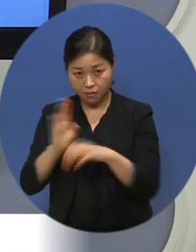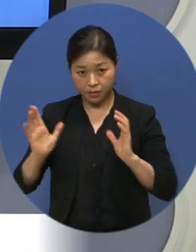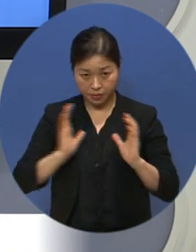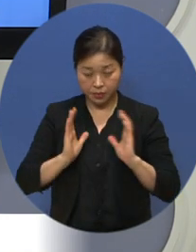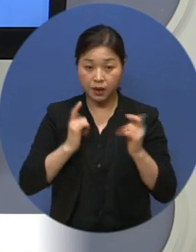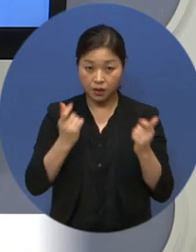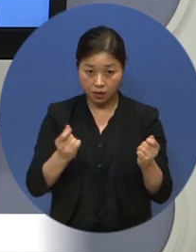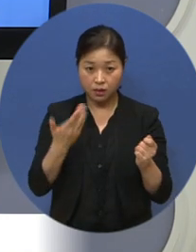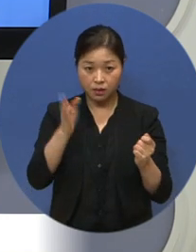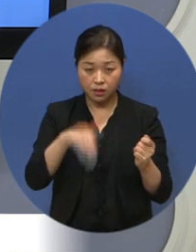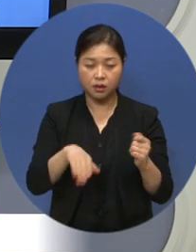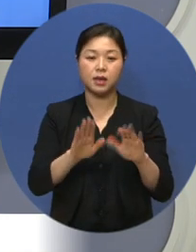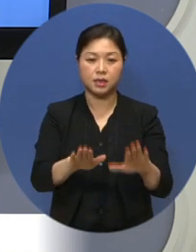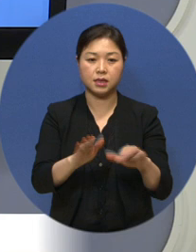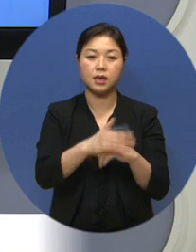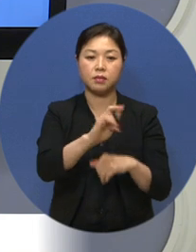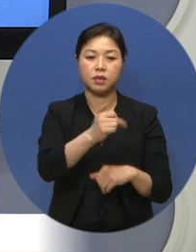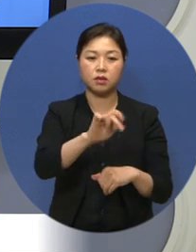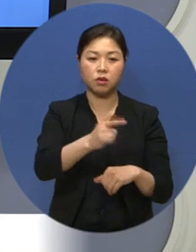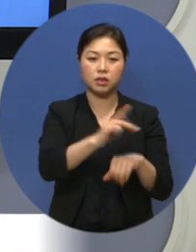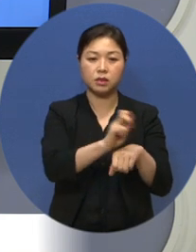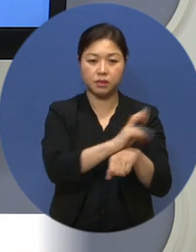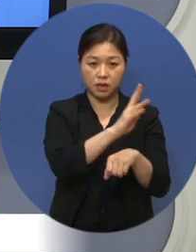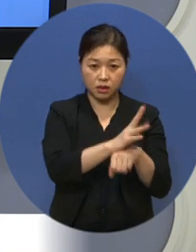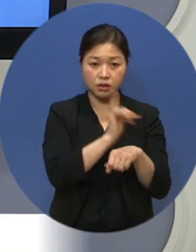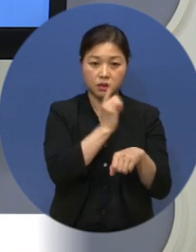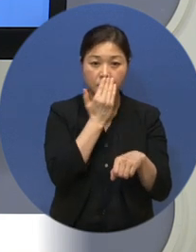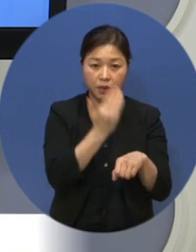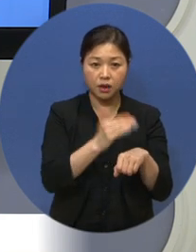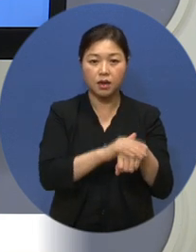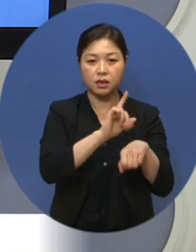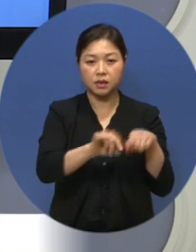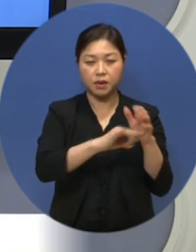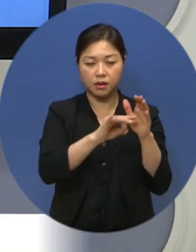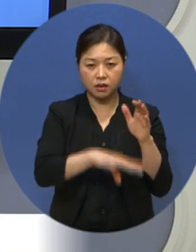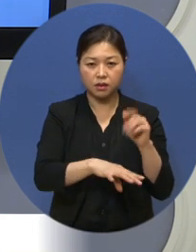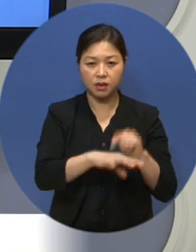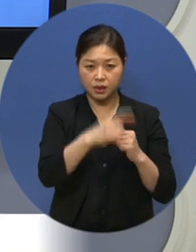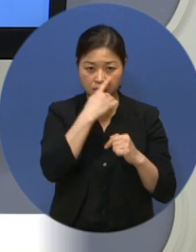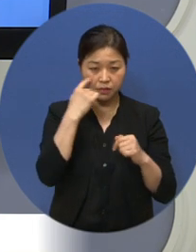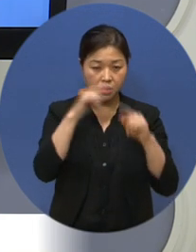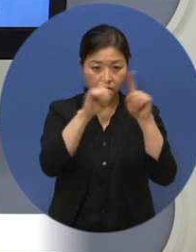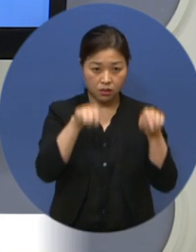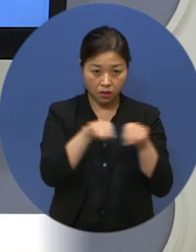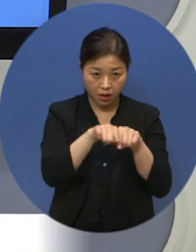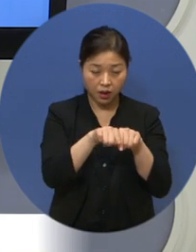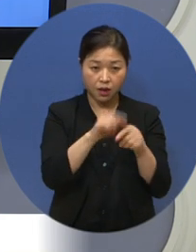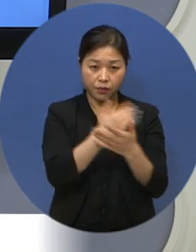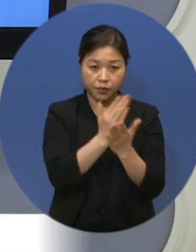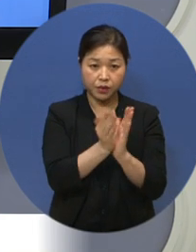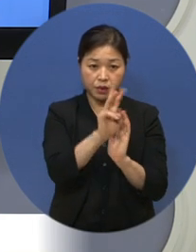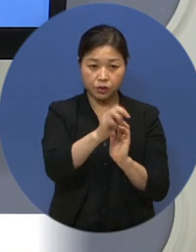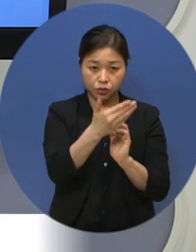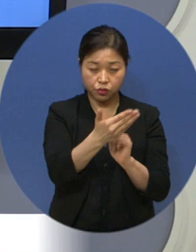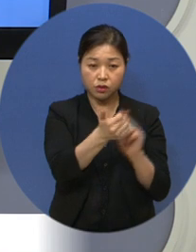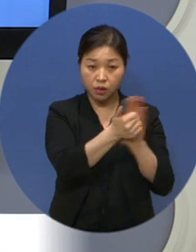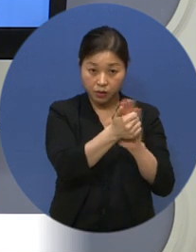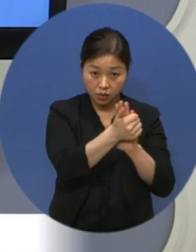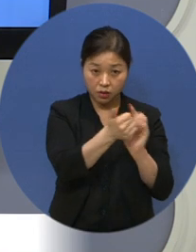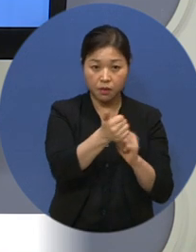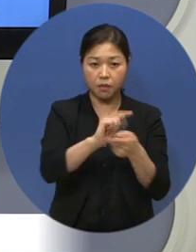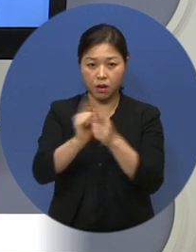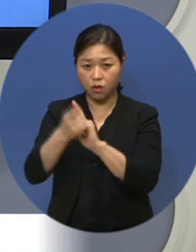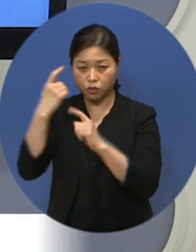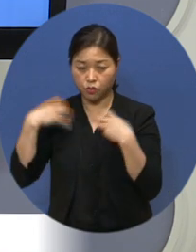민원 24에서 신청가능한 지방세 납세 증명 등 39 종일 서비스는 정부 24 에서도